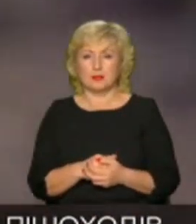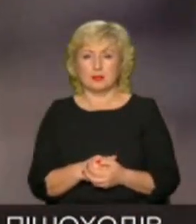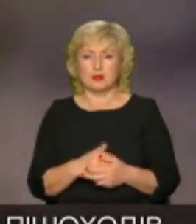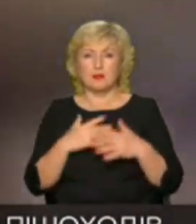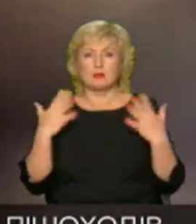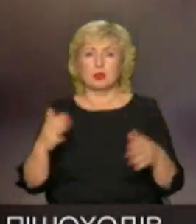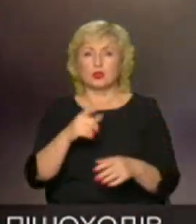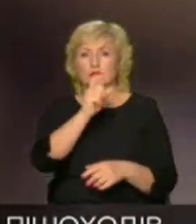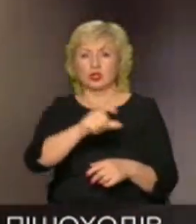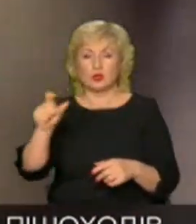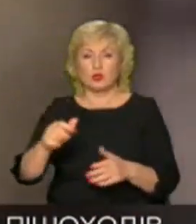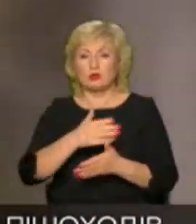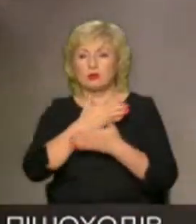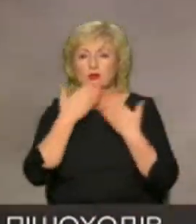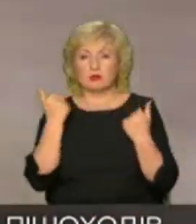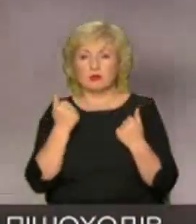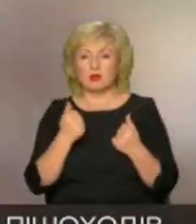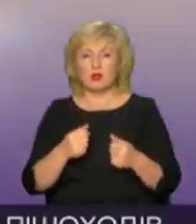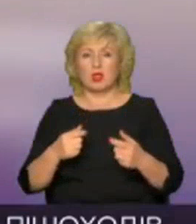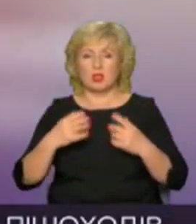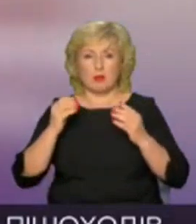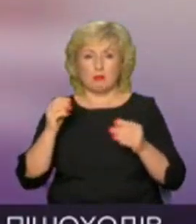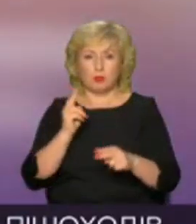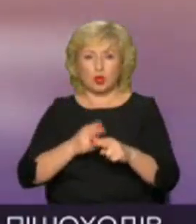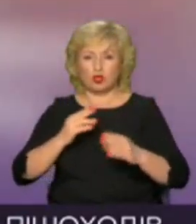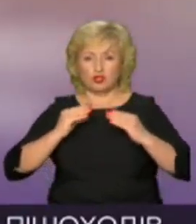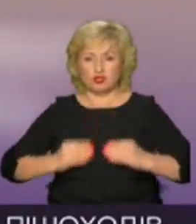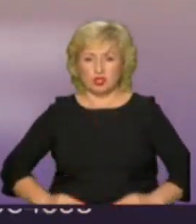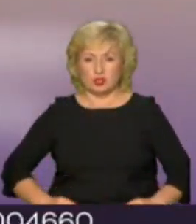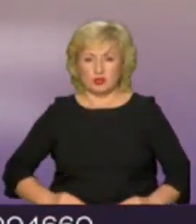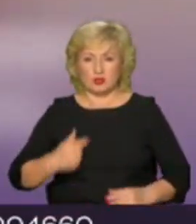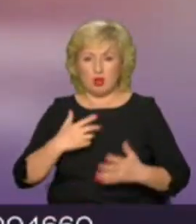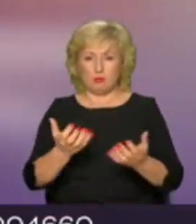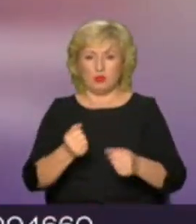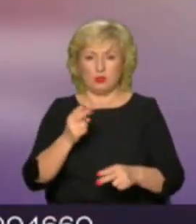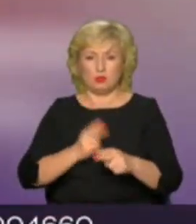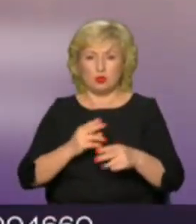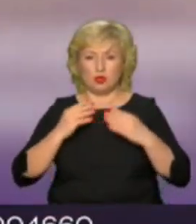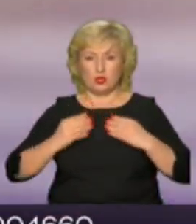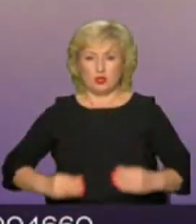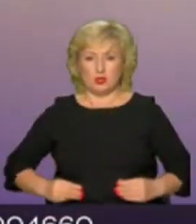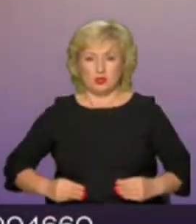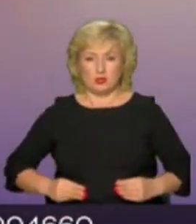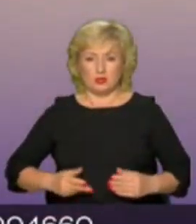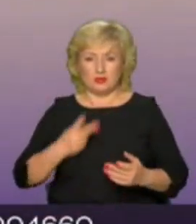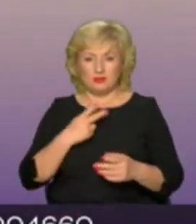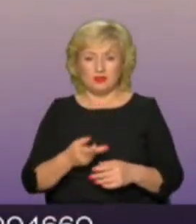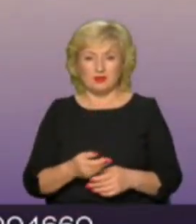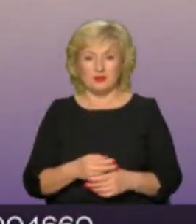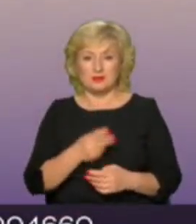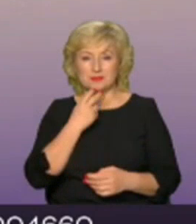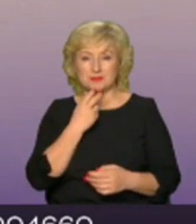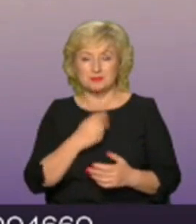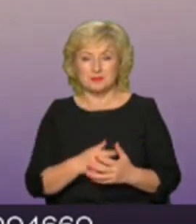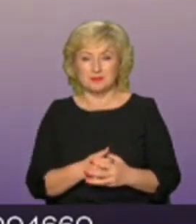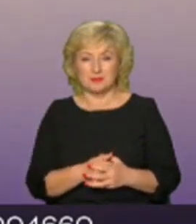части состава нет ни касок, ни бронежилетов. Я получил, брат, от родины матушки. А это